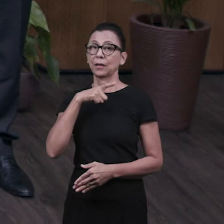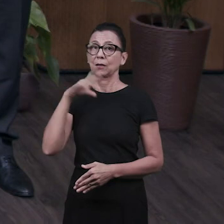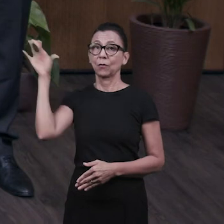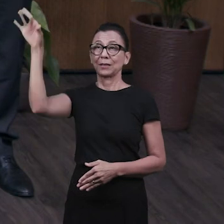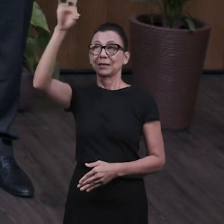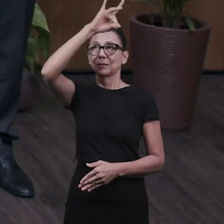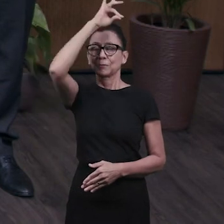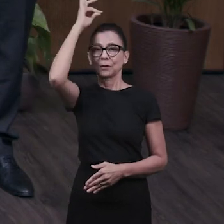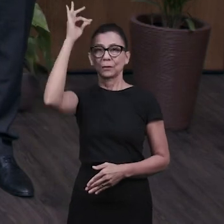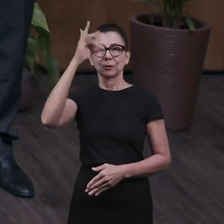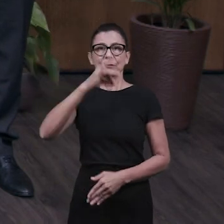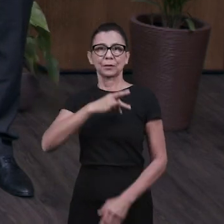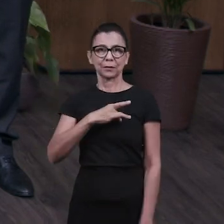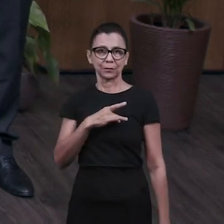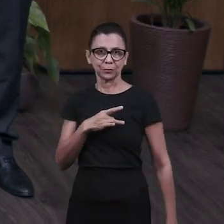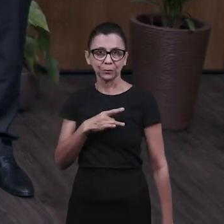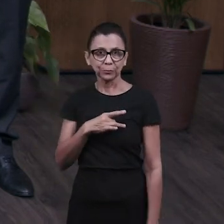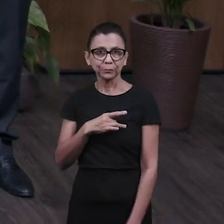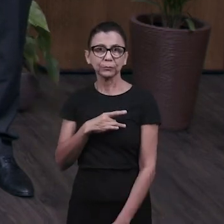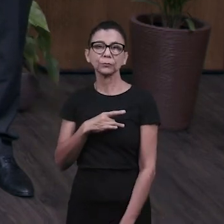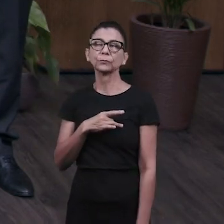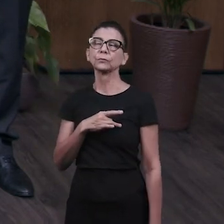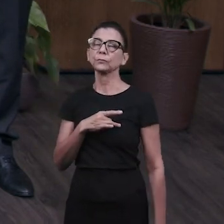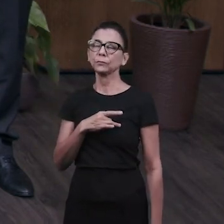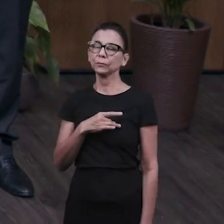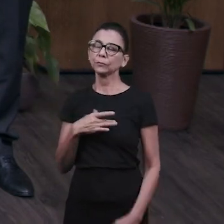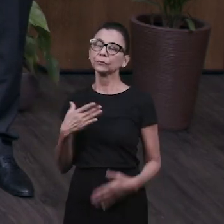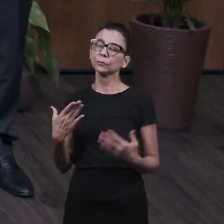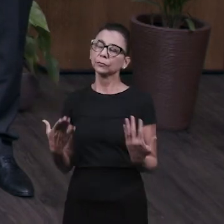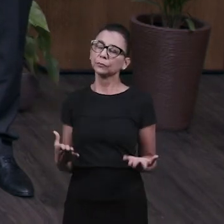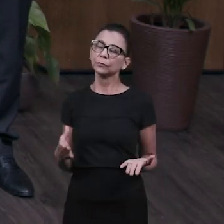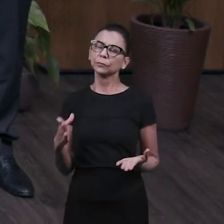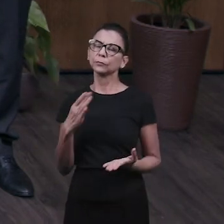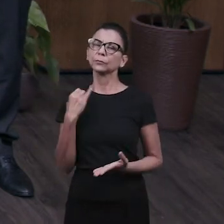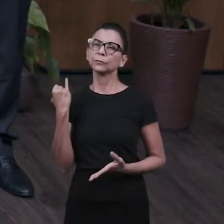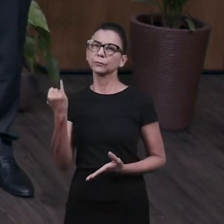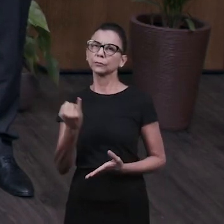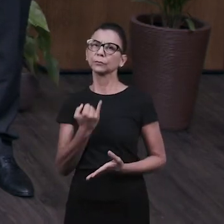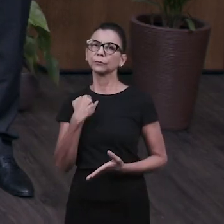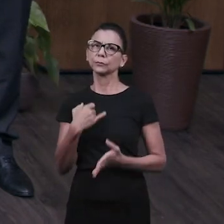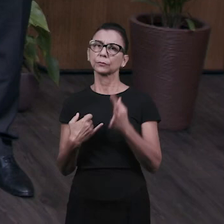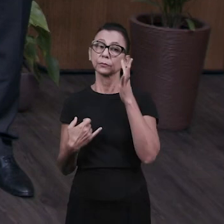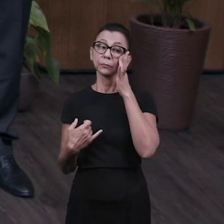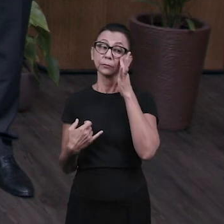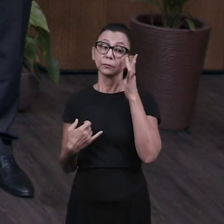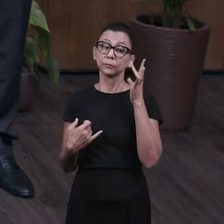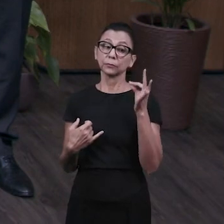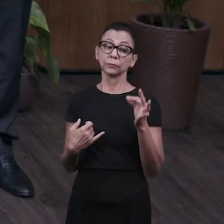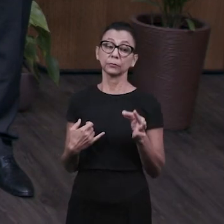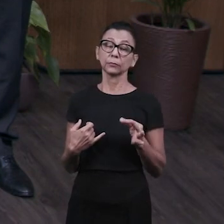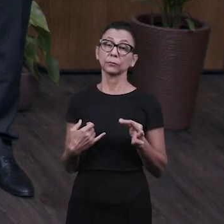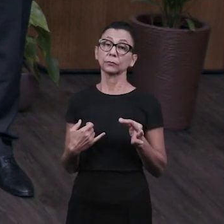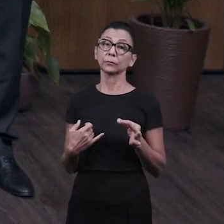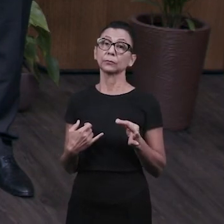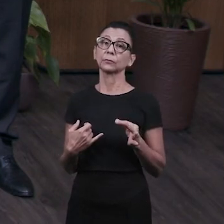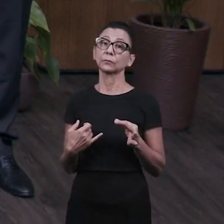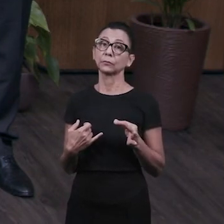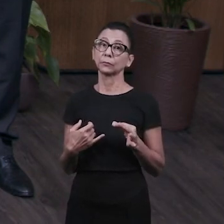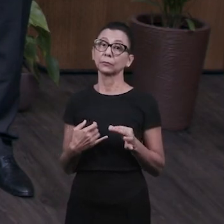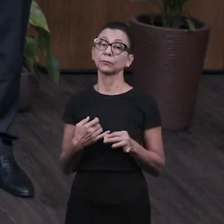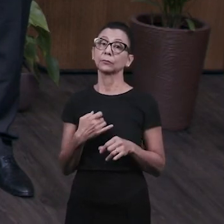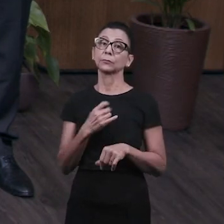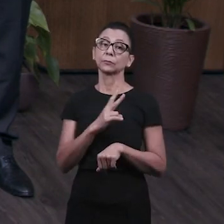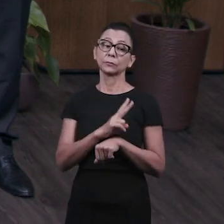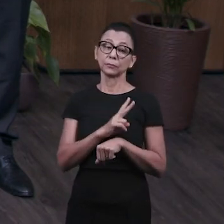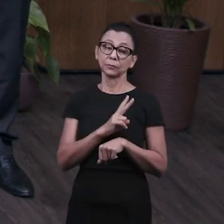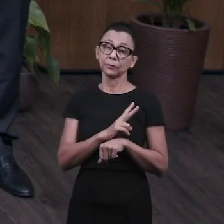Il est nécessaire, bien-aimés, être prudent et veiller, comme recommande le